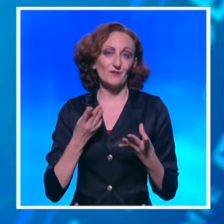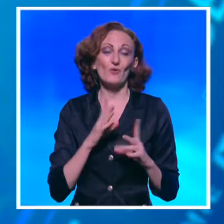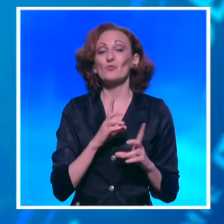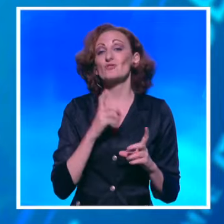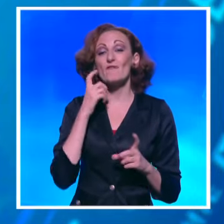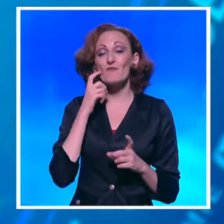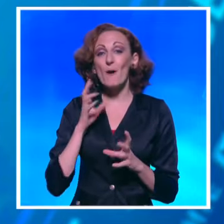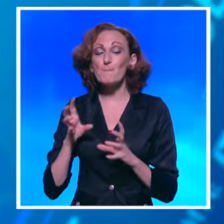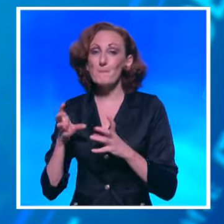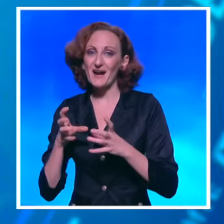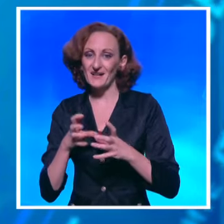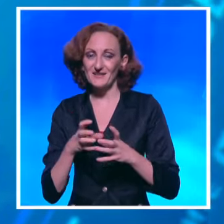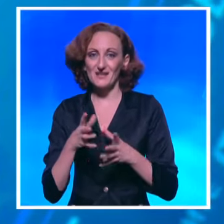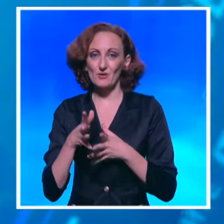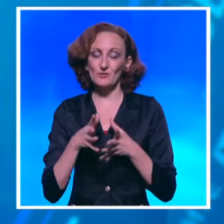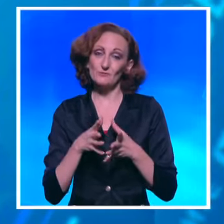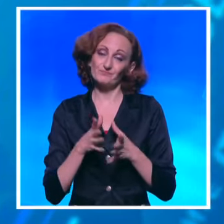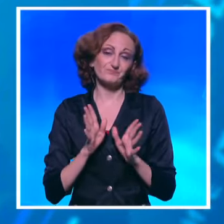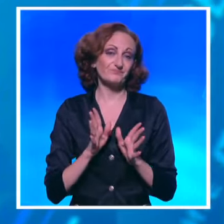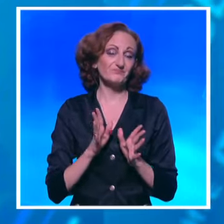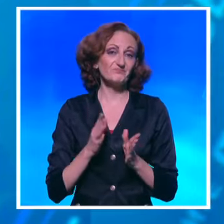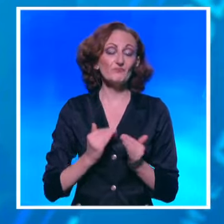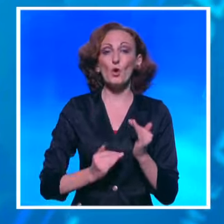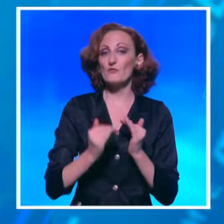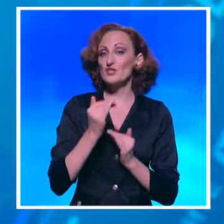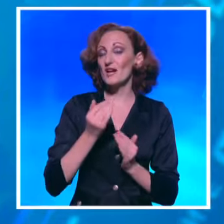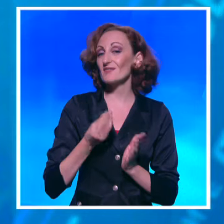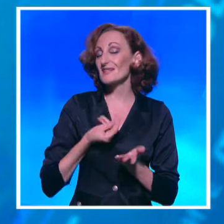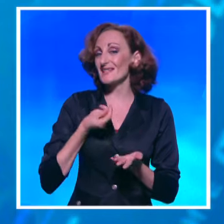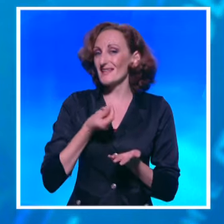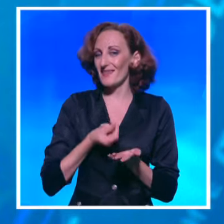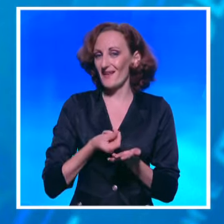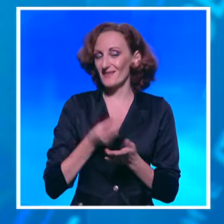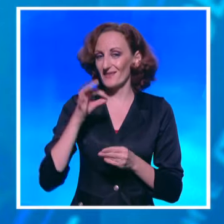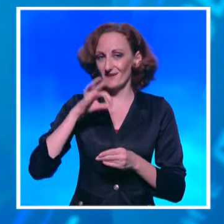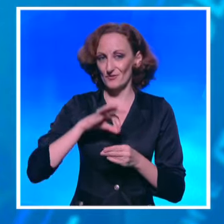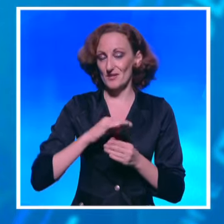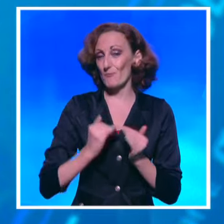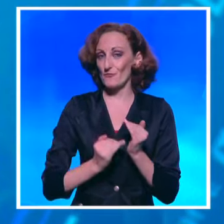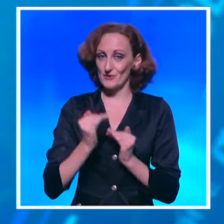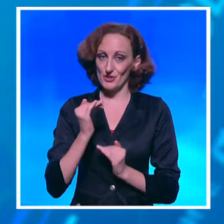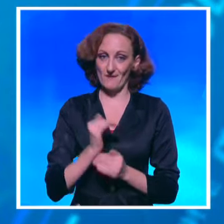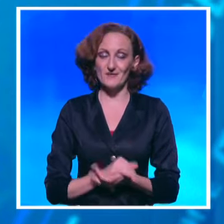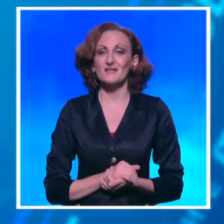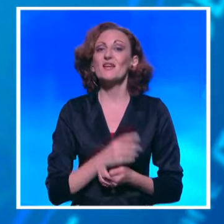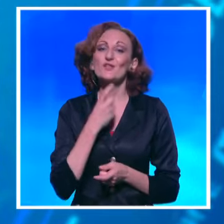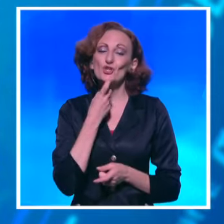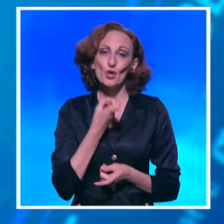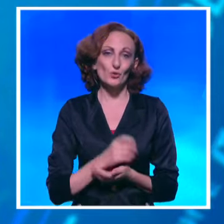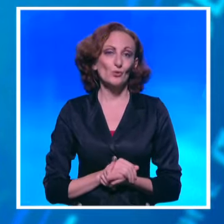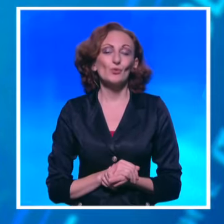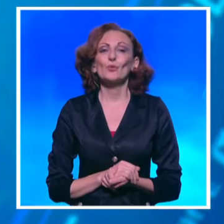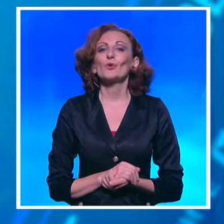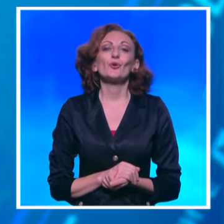хората им свалят от... Повишава ли се цената на гласа? Повишава се. По-скоро се повишава, защото,